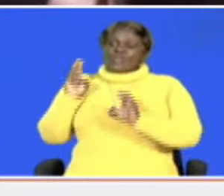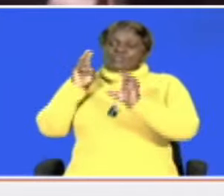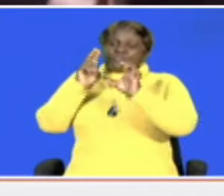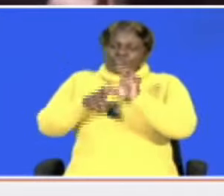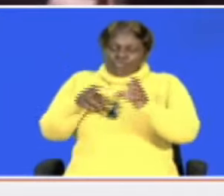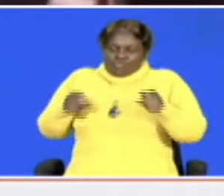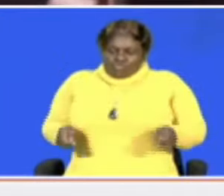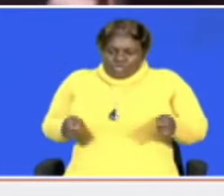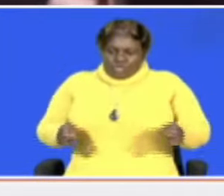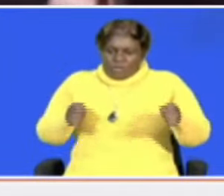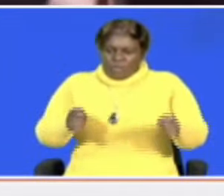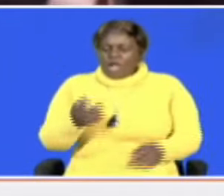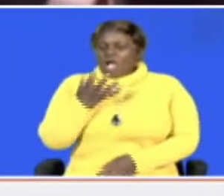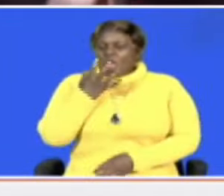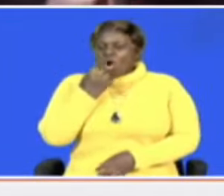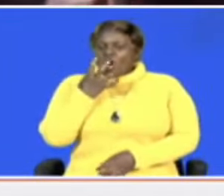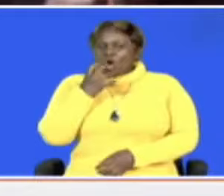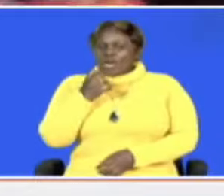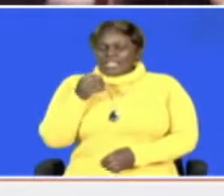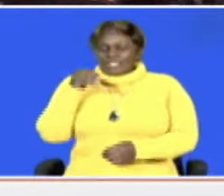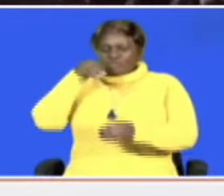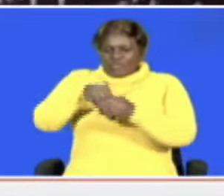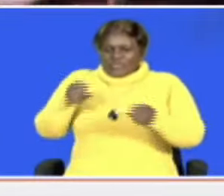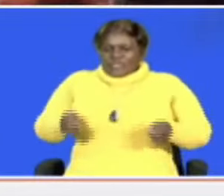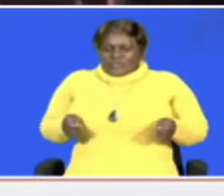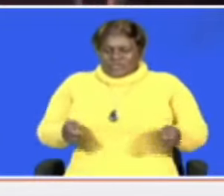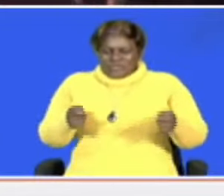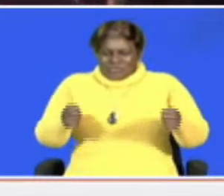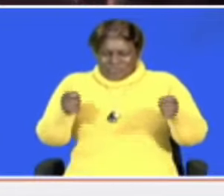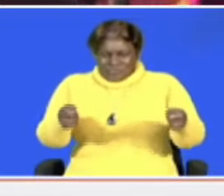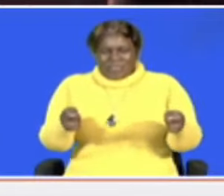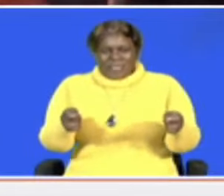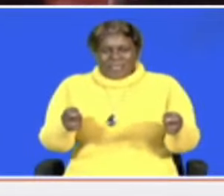urubaru, orange iko juu ya urubaru, na namna hiyo iko